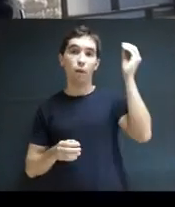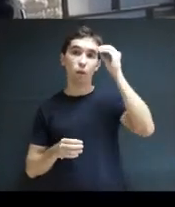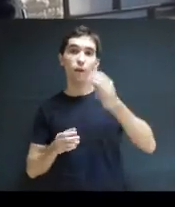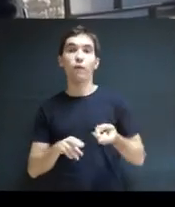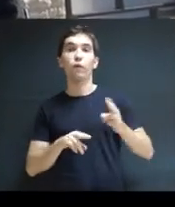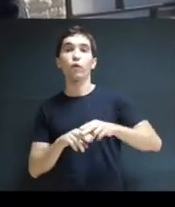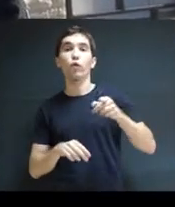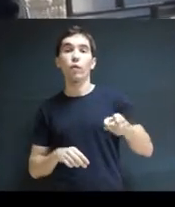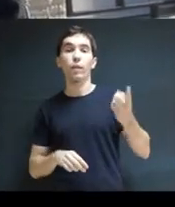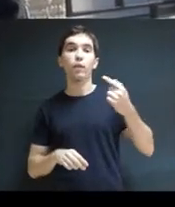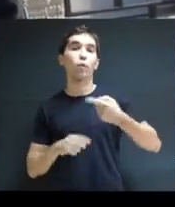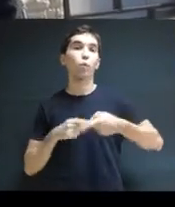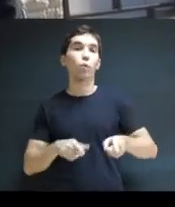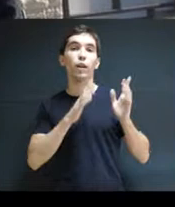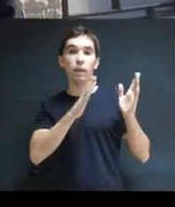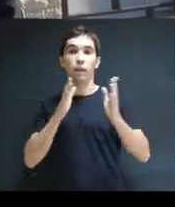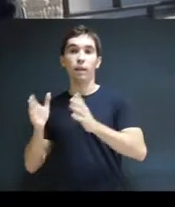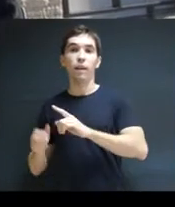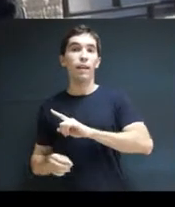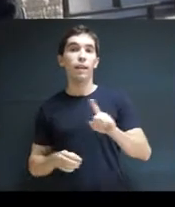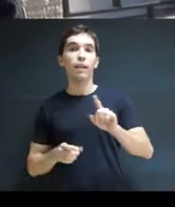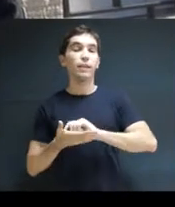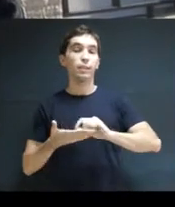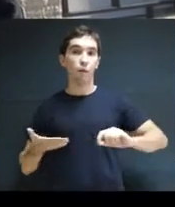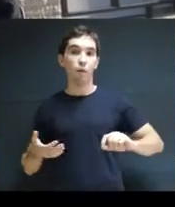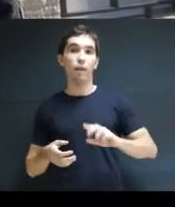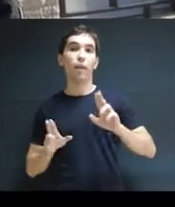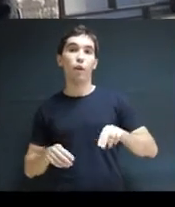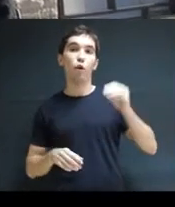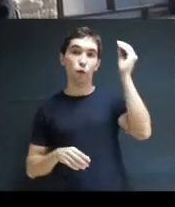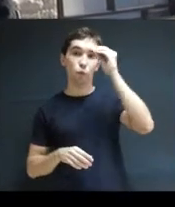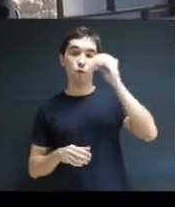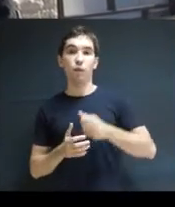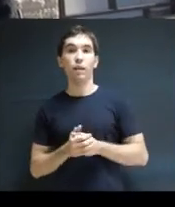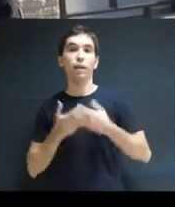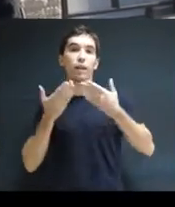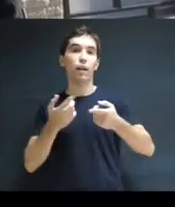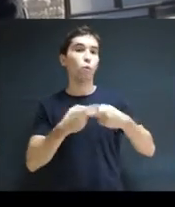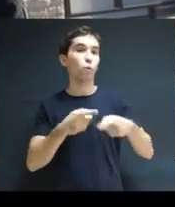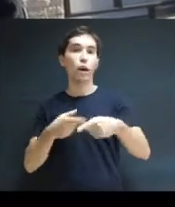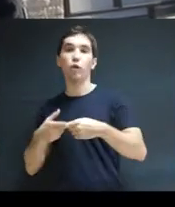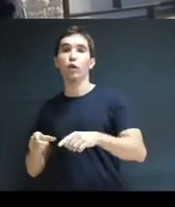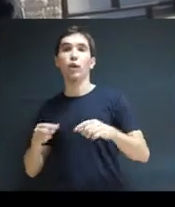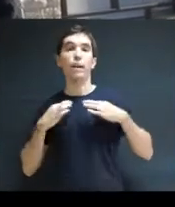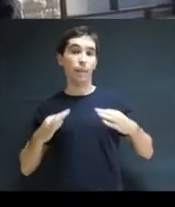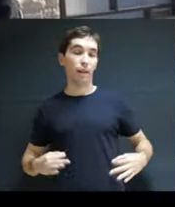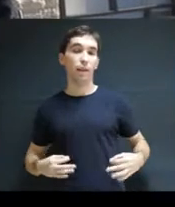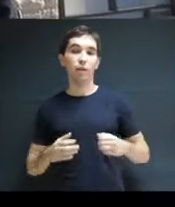različitih aspekata, ne samo teoretski nego i iskustveno, jer ste ponudili različiti tip predavača,